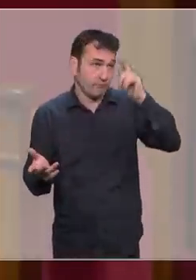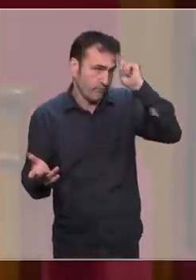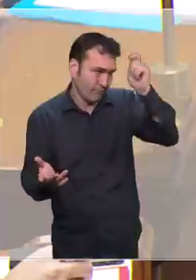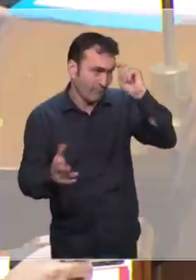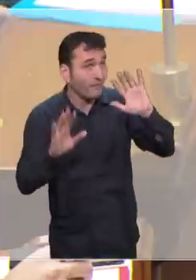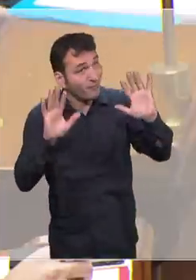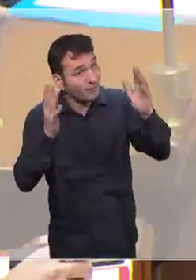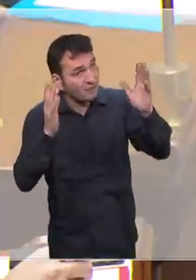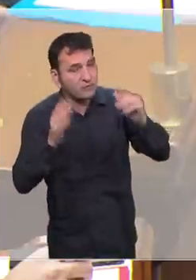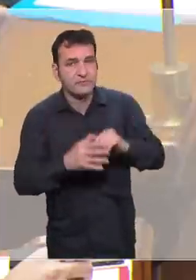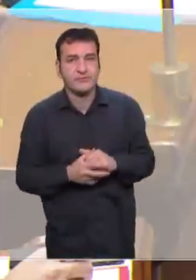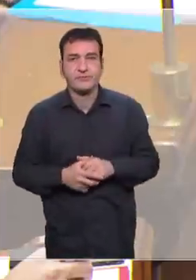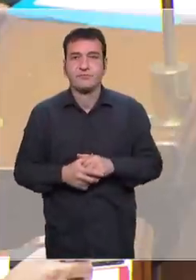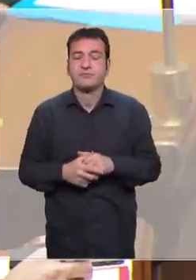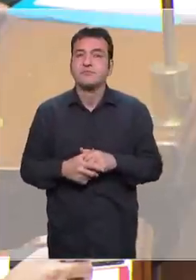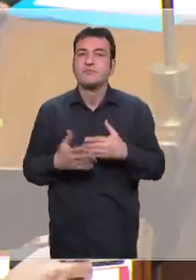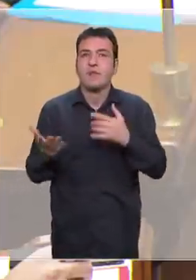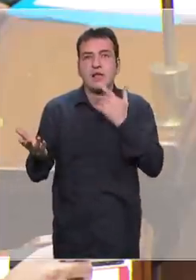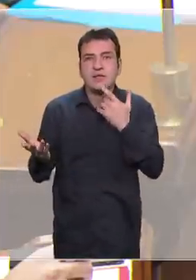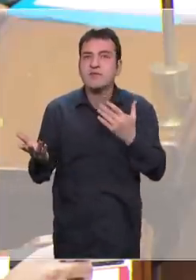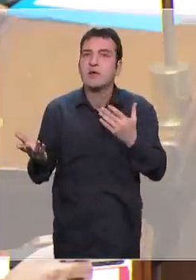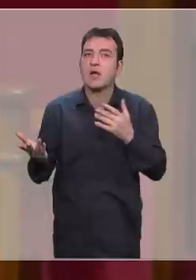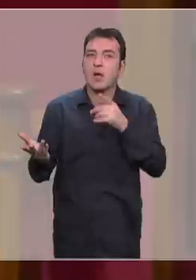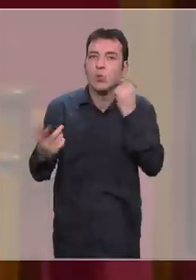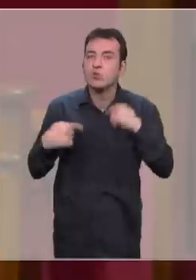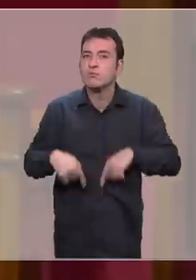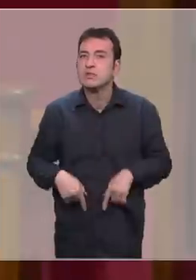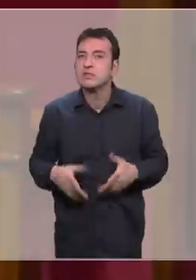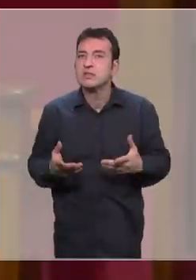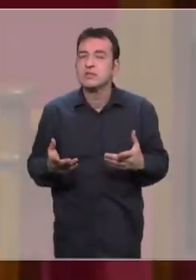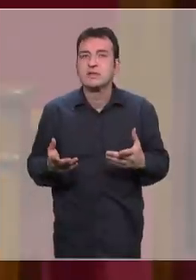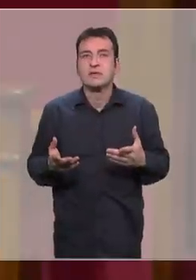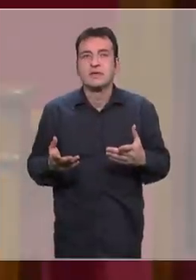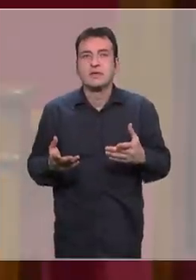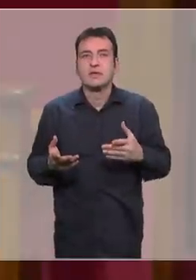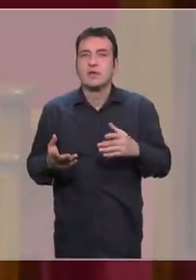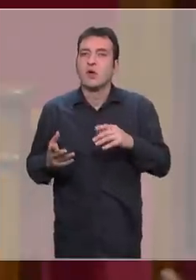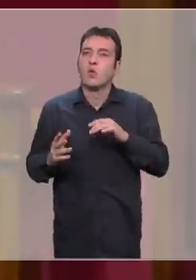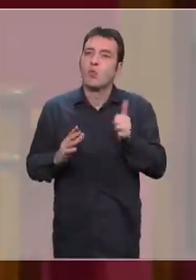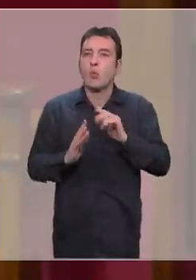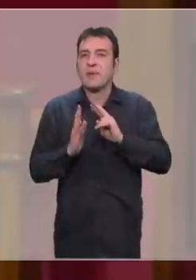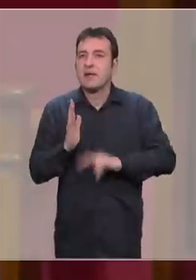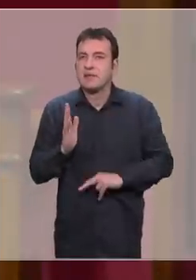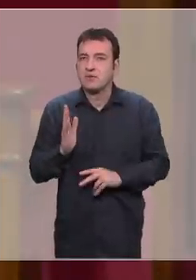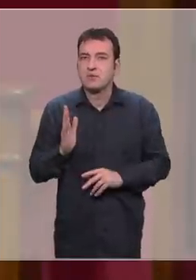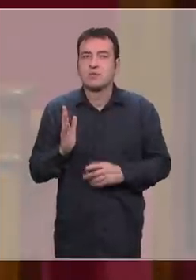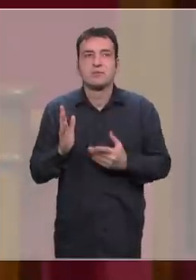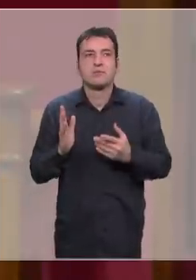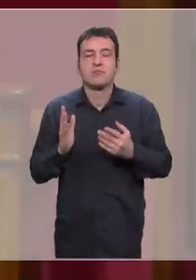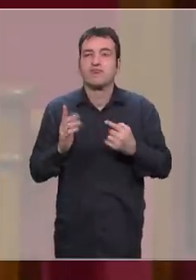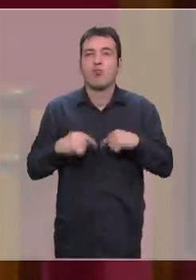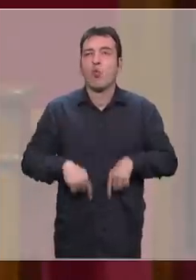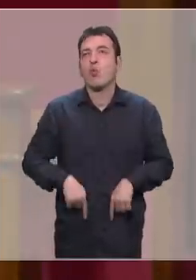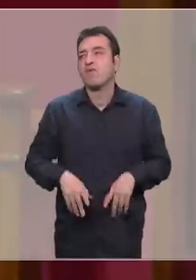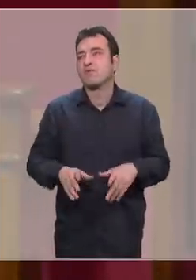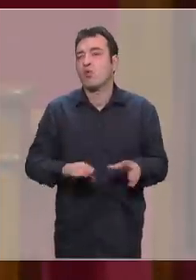félicitons. Dès lors, est-ce à dire, monsieur le ministre, qu'à défaut d'avoir fait en première lecture, le gouvernement va s'engager